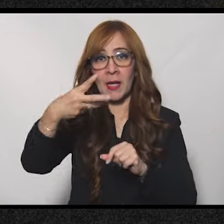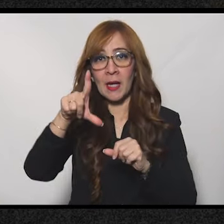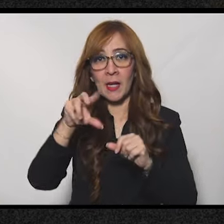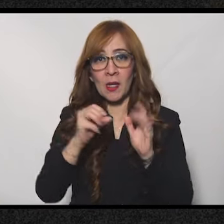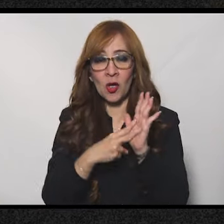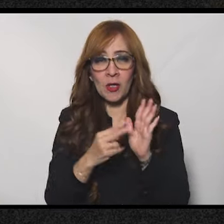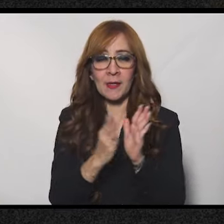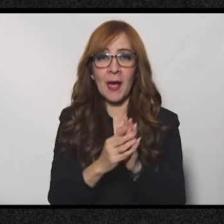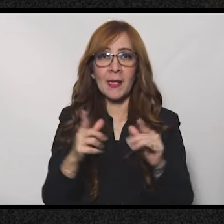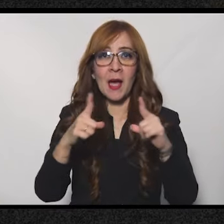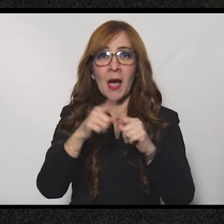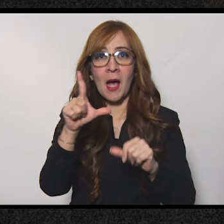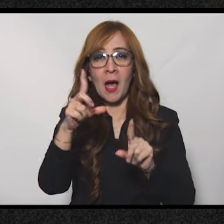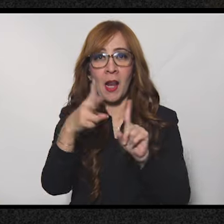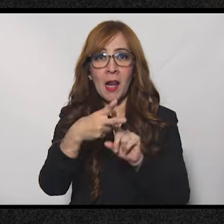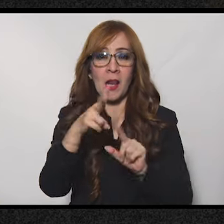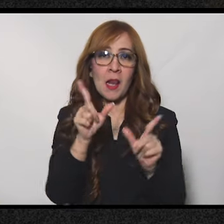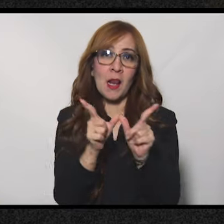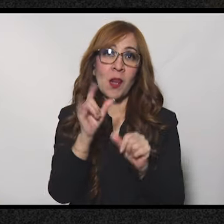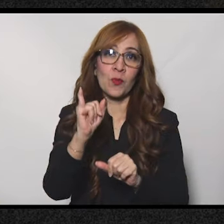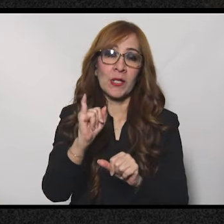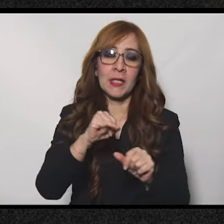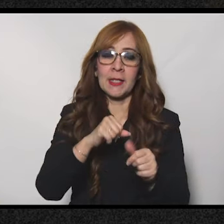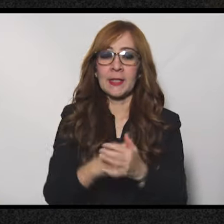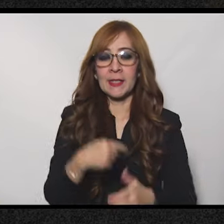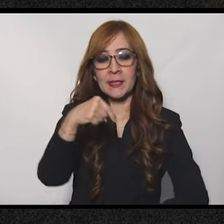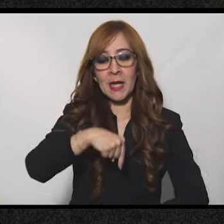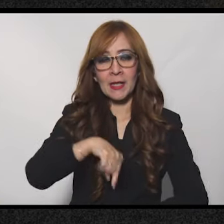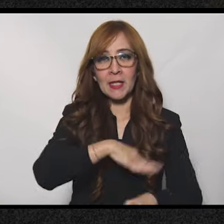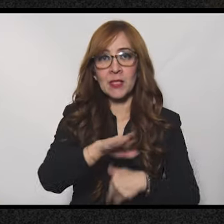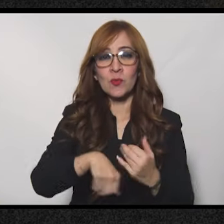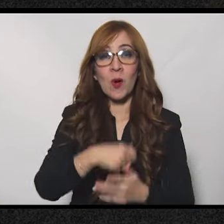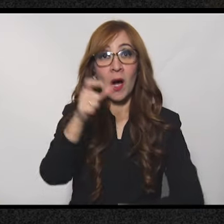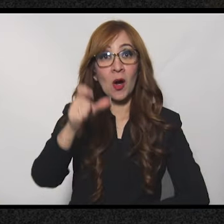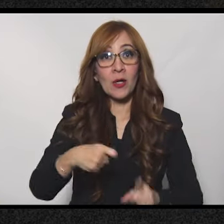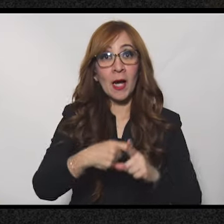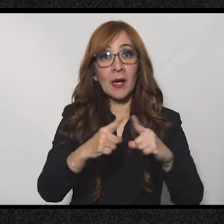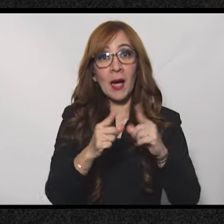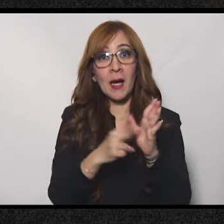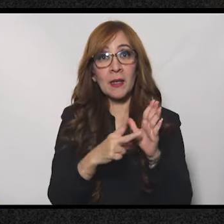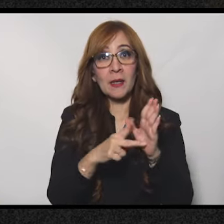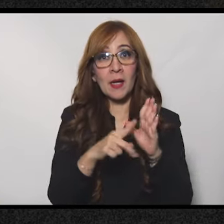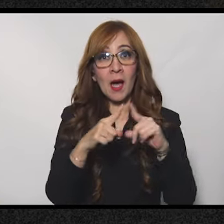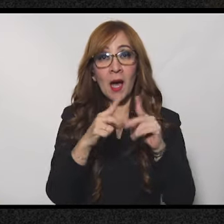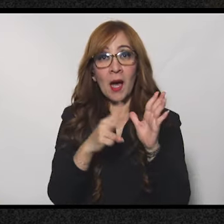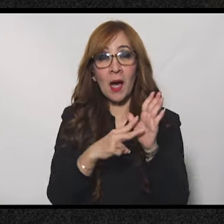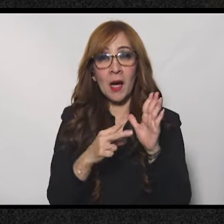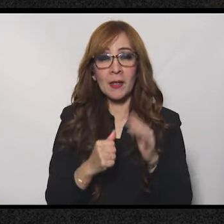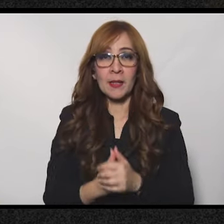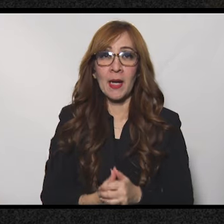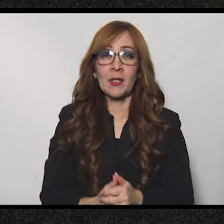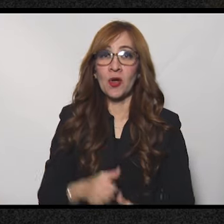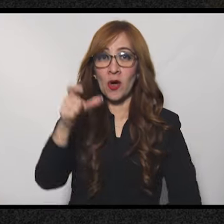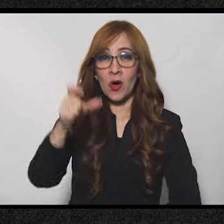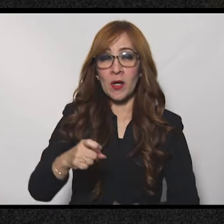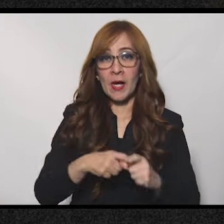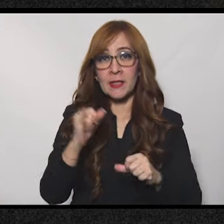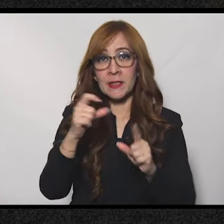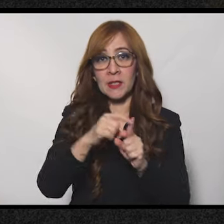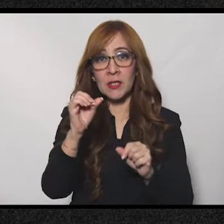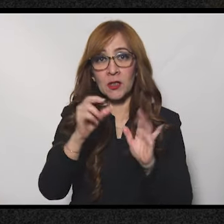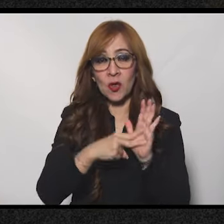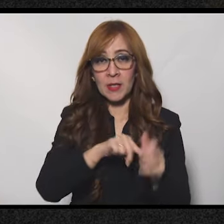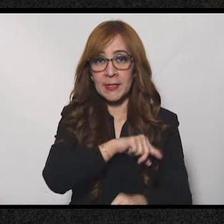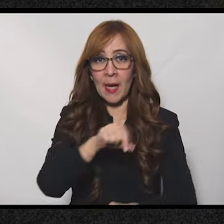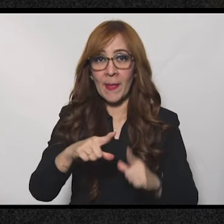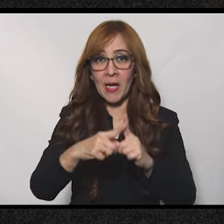orang Awi. Di sebelah selatan seluruh negeri orang Kanaan dan Meara kepunyaan orang Sidon sampai ke